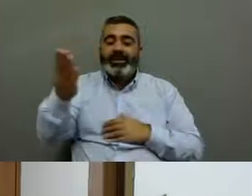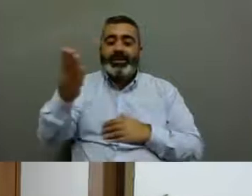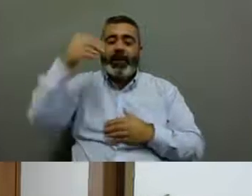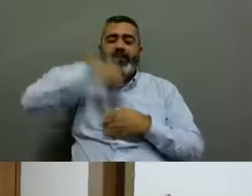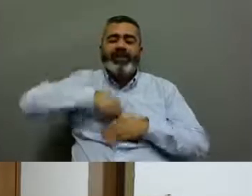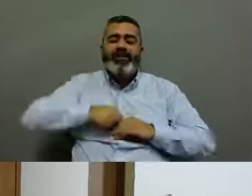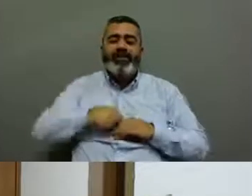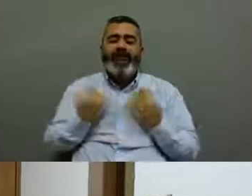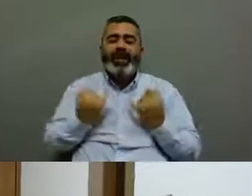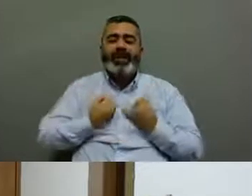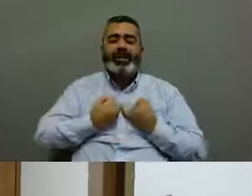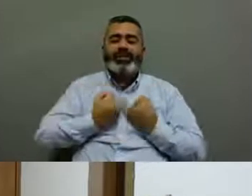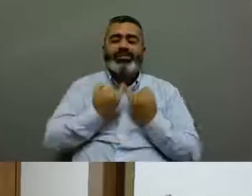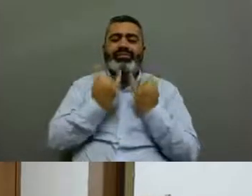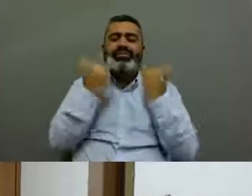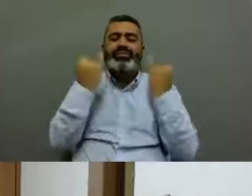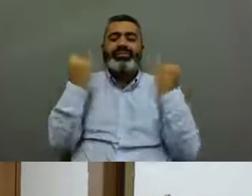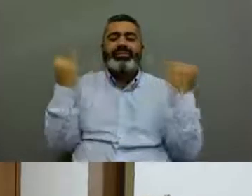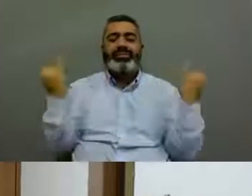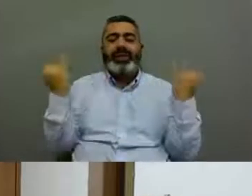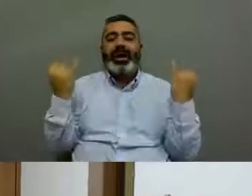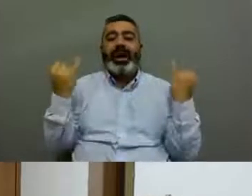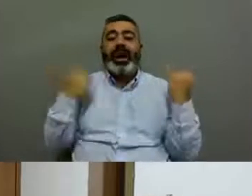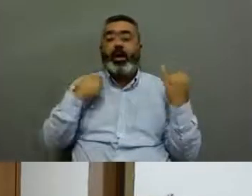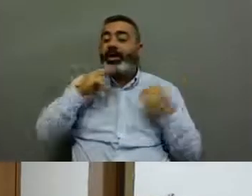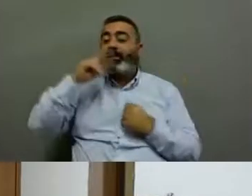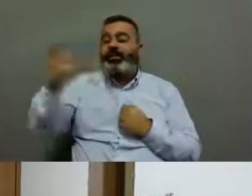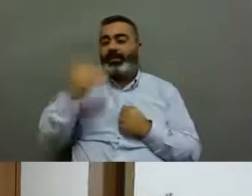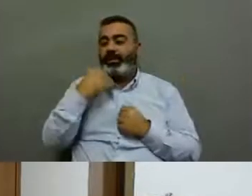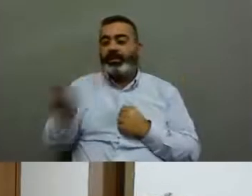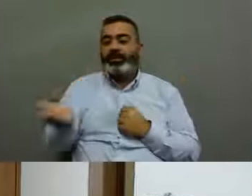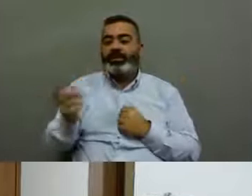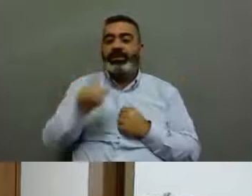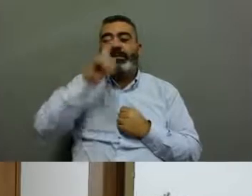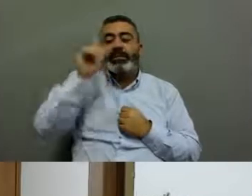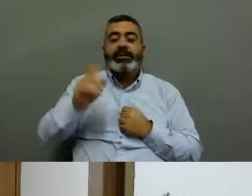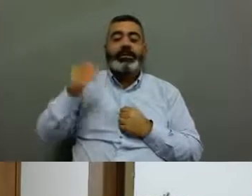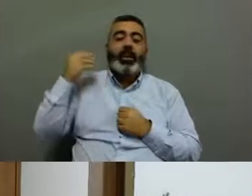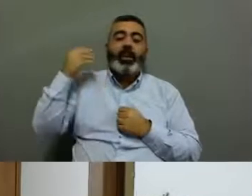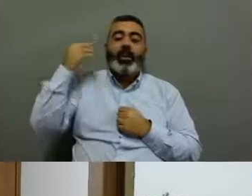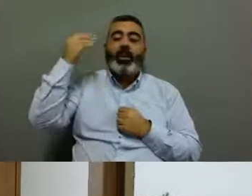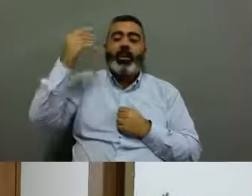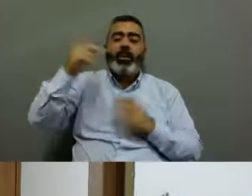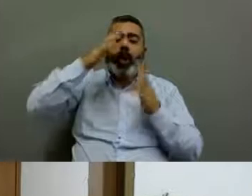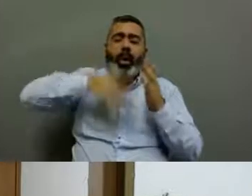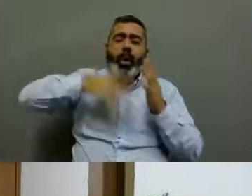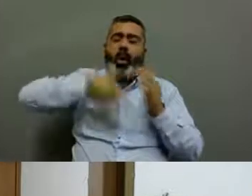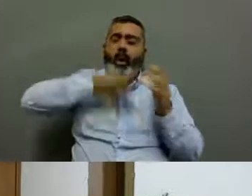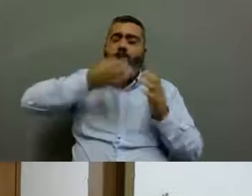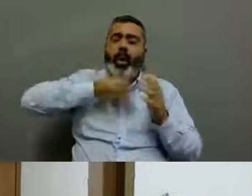οπότε είναι κάτι που δεν μπορώ να απαντήσω τώρα και θα μπορούσα να απαντήσω με μια μακροσκελή